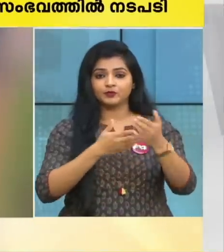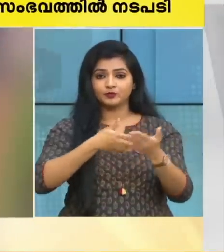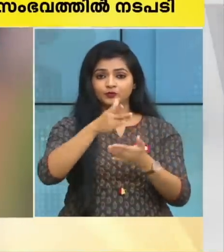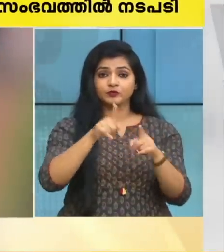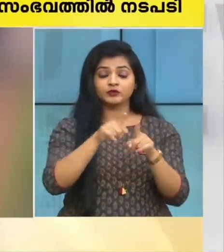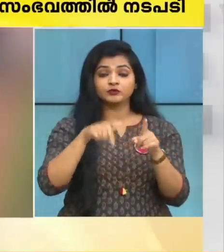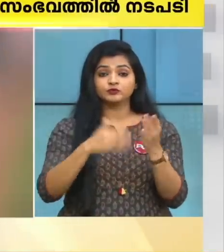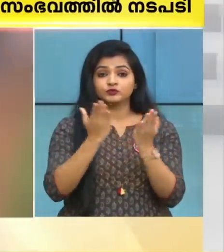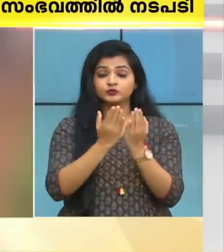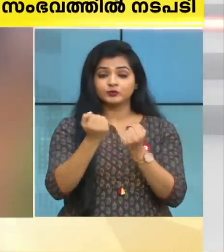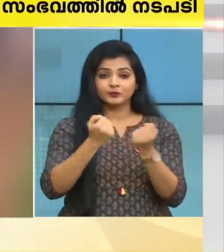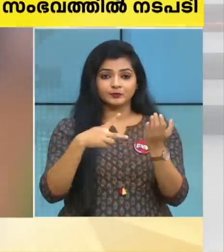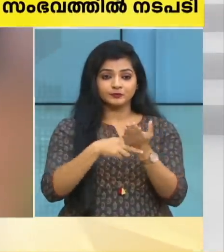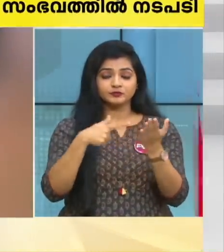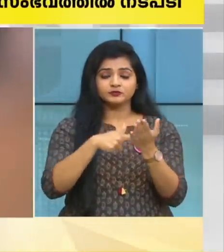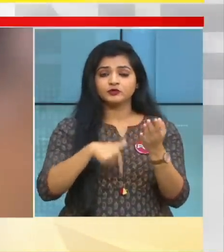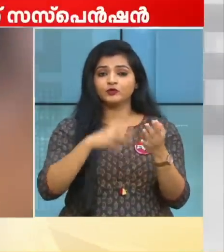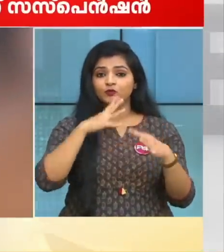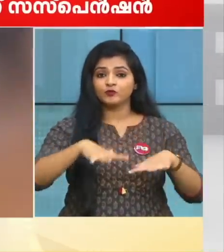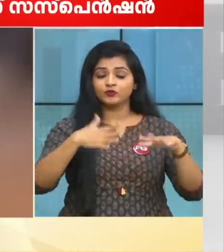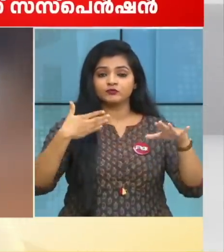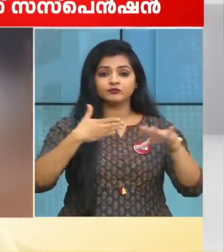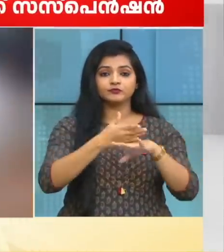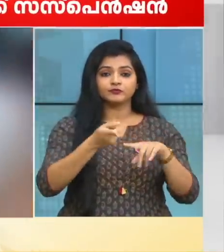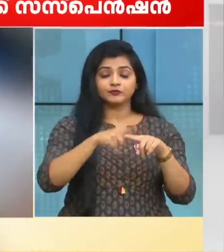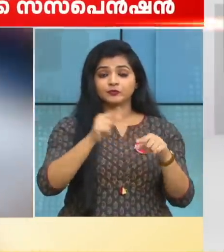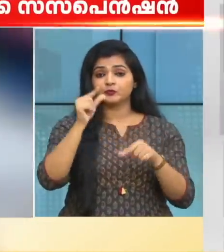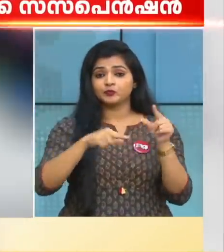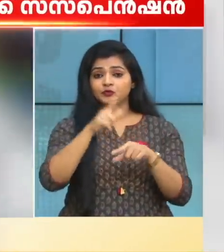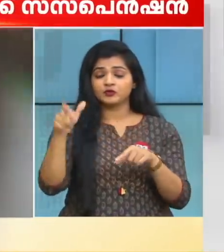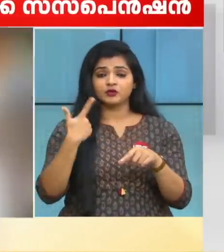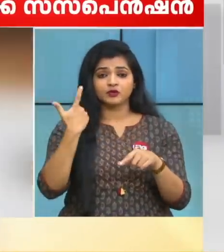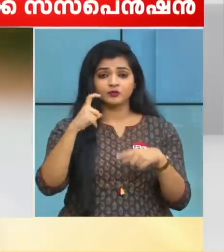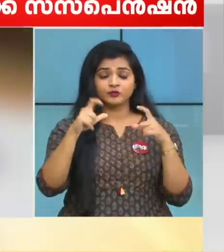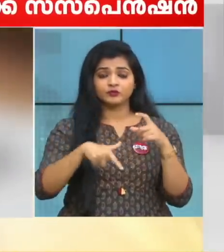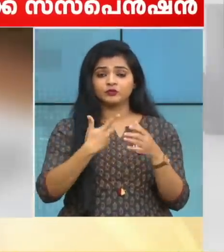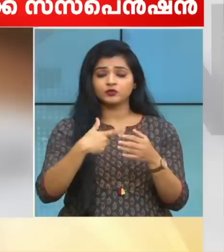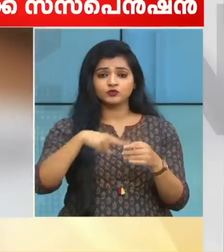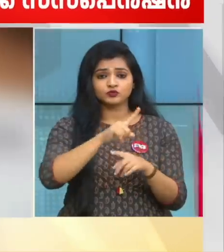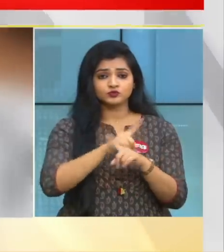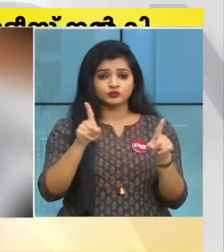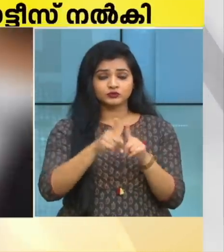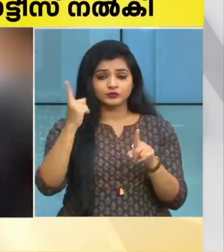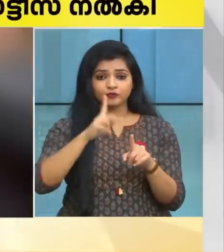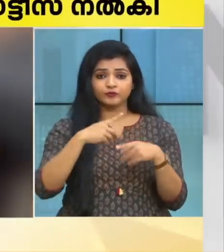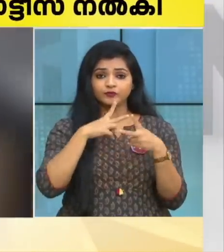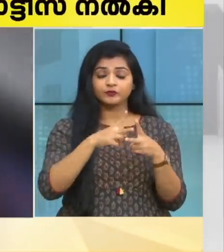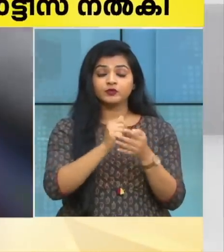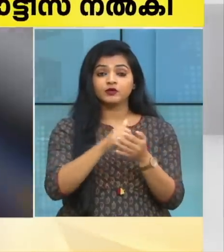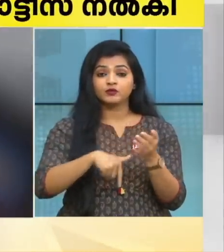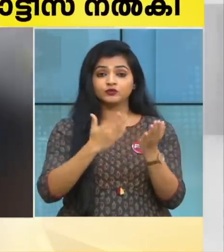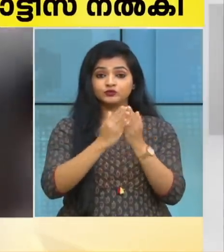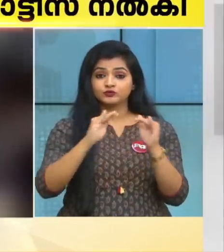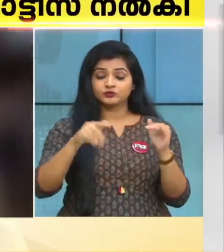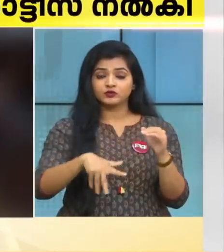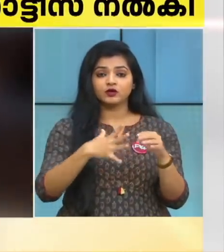ബസ് വെള്ളക്കെട്ടിലേക്ക് ഇറങ്ങുകയായിരുന്നു. നാട്ടുകാരൊക്കെ വലിയ രീതിയിൽ ഒരു പ്രതിഷേധം നടത്തിയതിന് പിന്നാലെയാണ് സ്കൂൾ ബസ്സിൽ നിന്ന് വിദ്യാർത്ഥികളെ